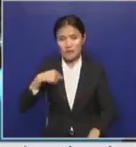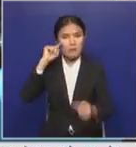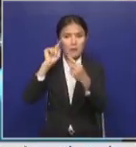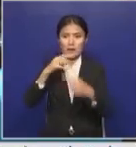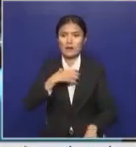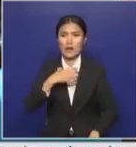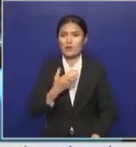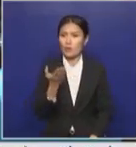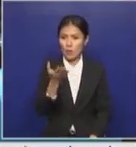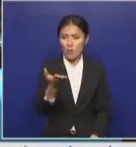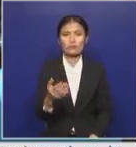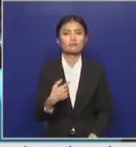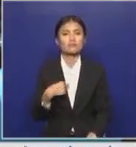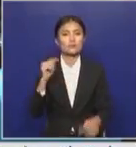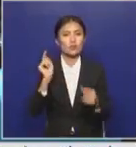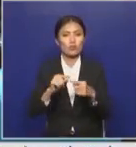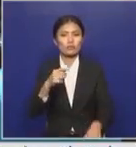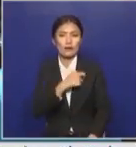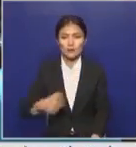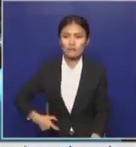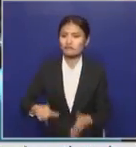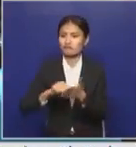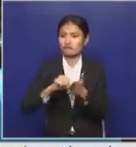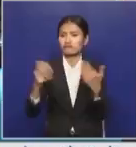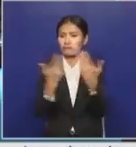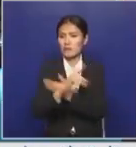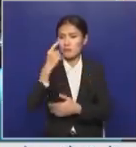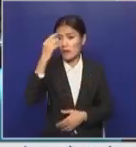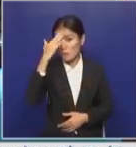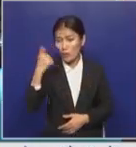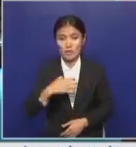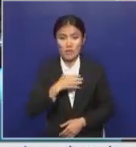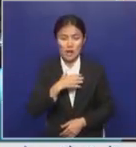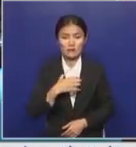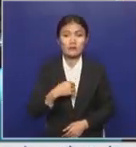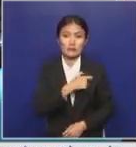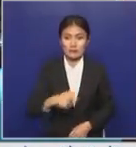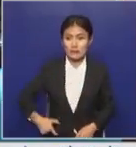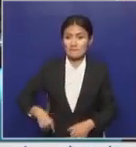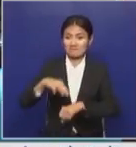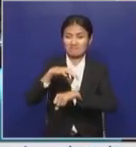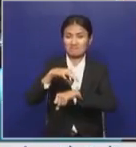เพื่อต้องการเปลี่ยนแปลงและร้อยสถานะของสถาบันอัด